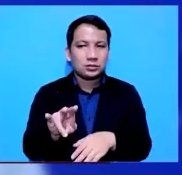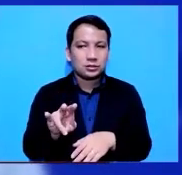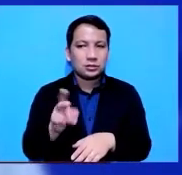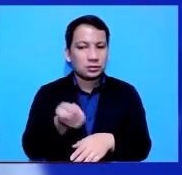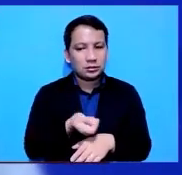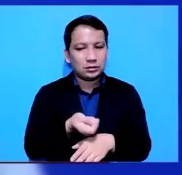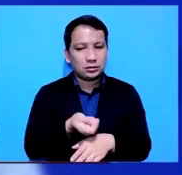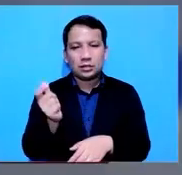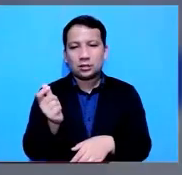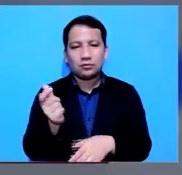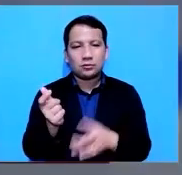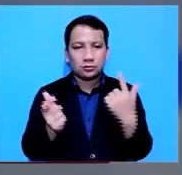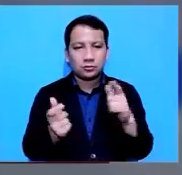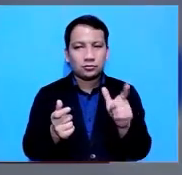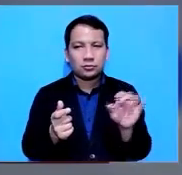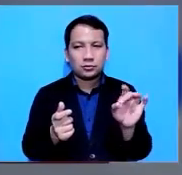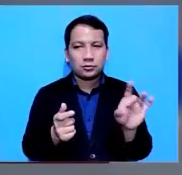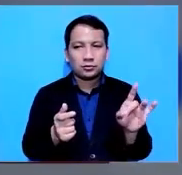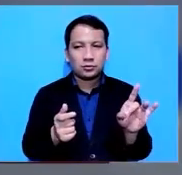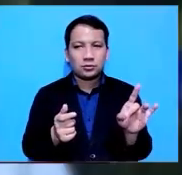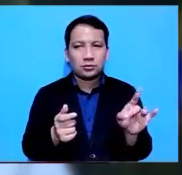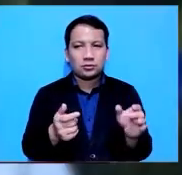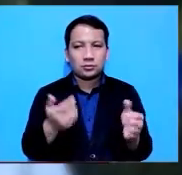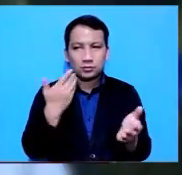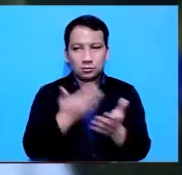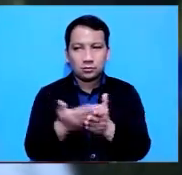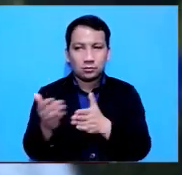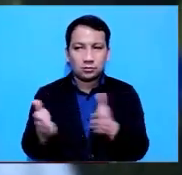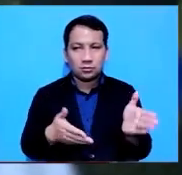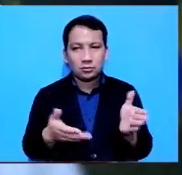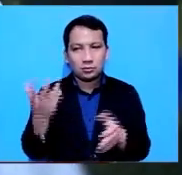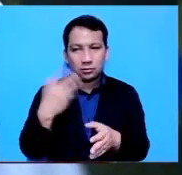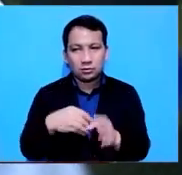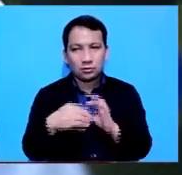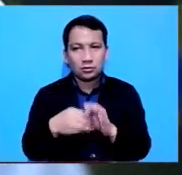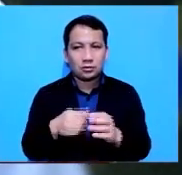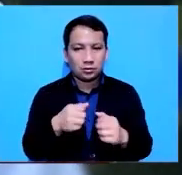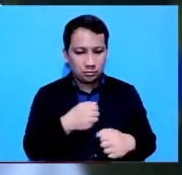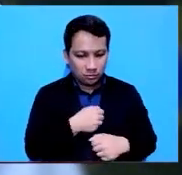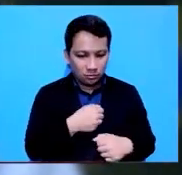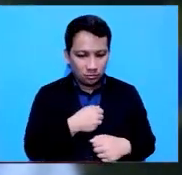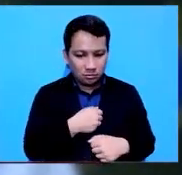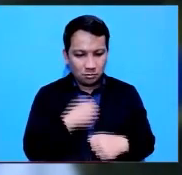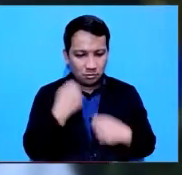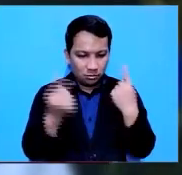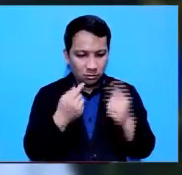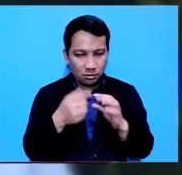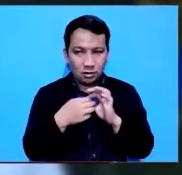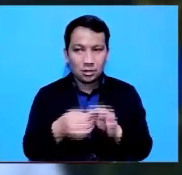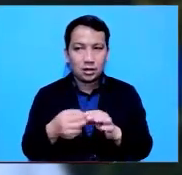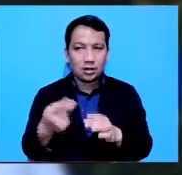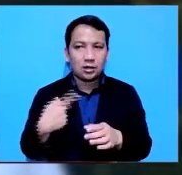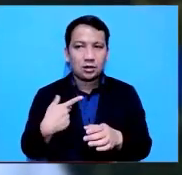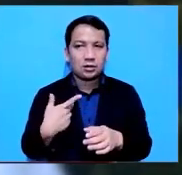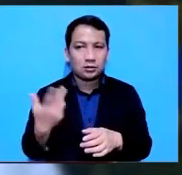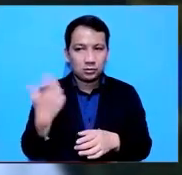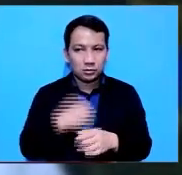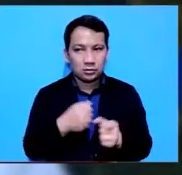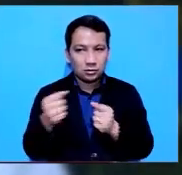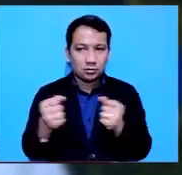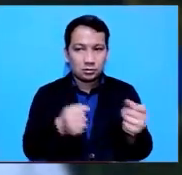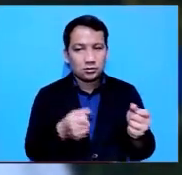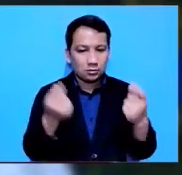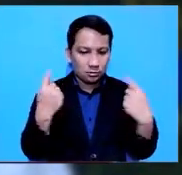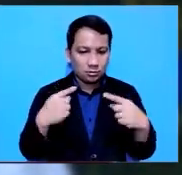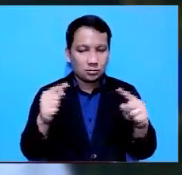since 2018. We are in a good place, no? The military considers this that we are at a strategic victory level,